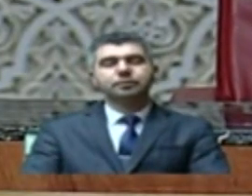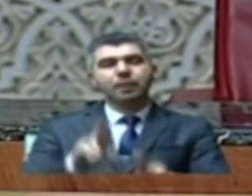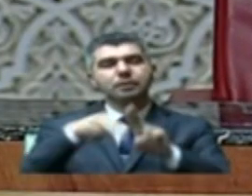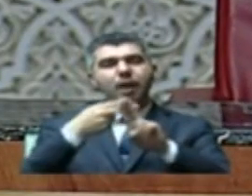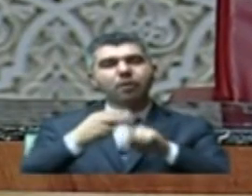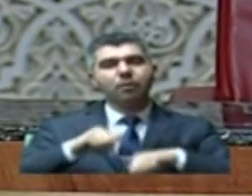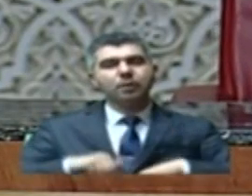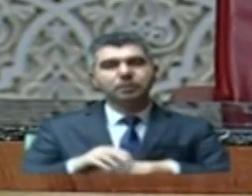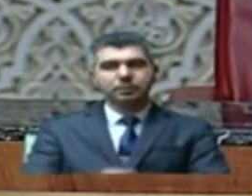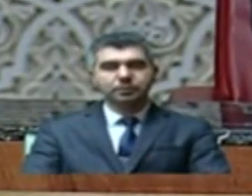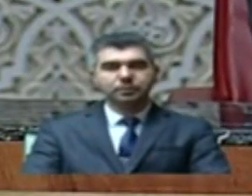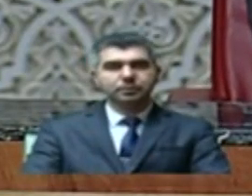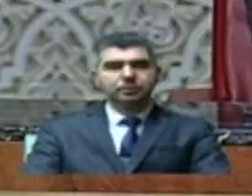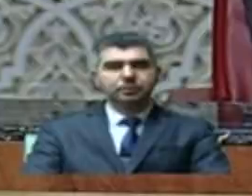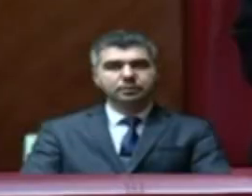إجابة على السؤال.